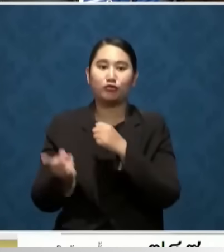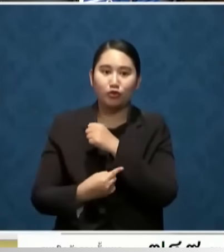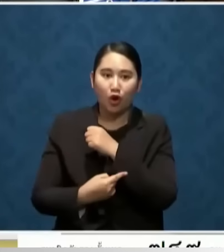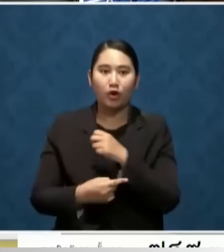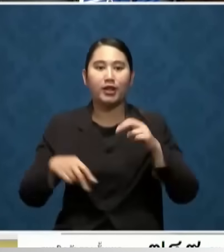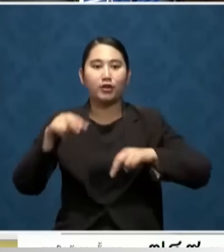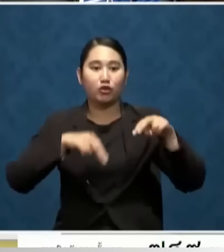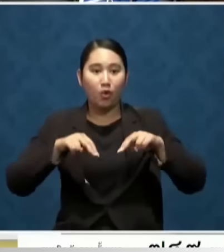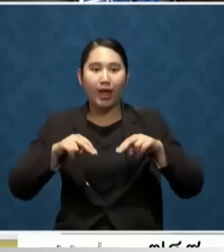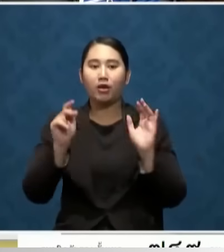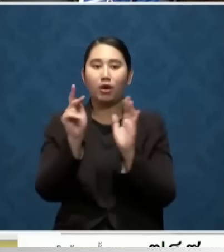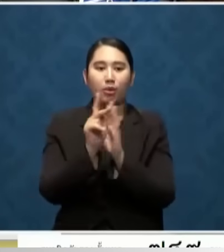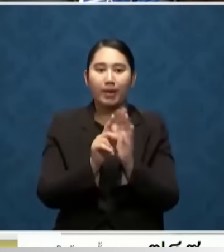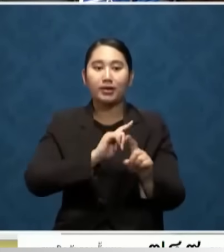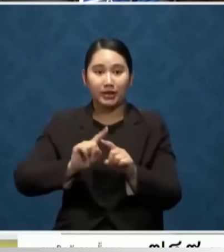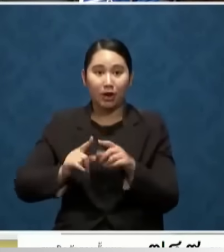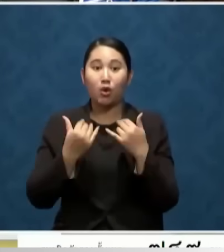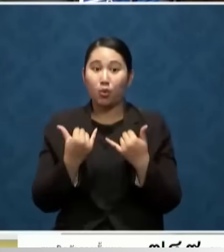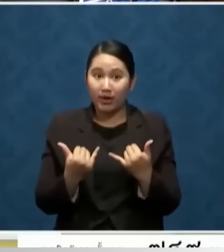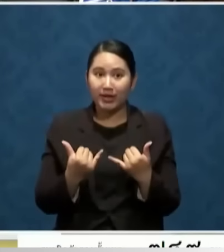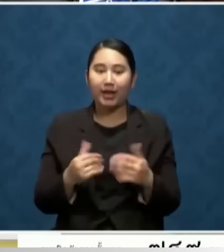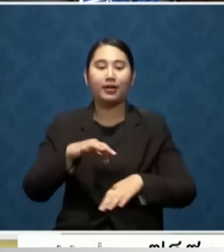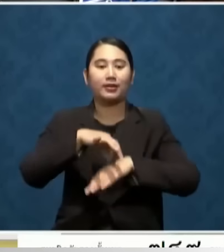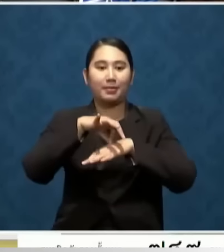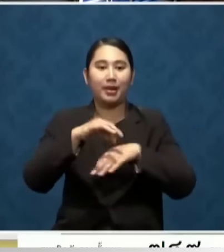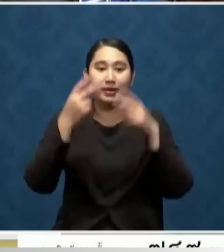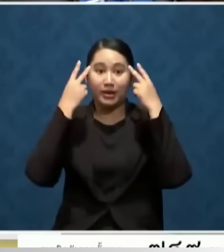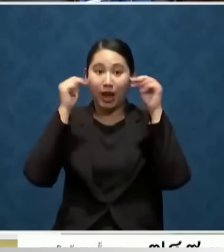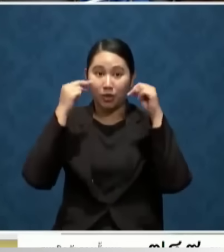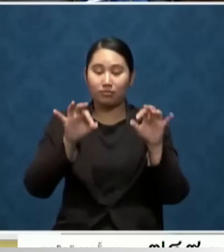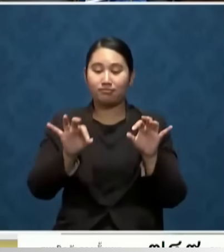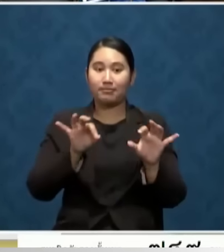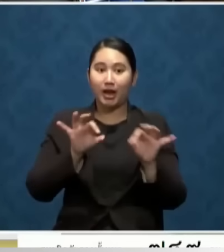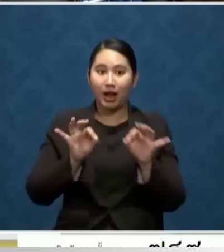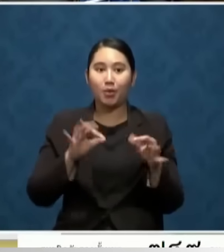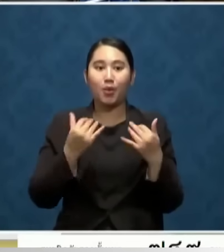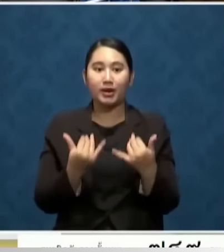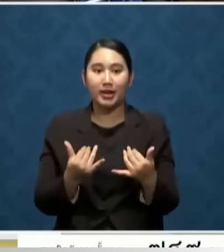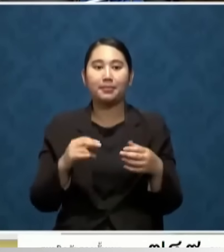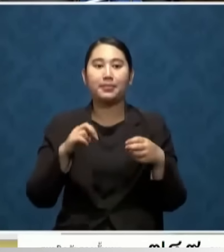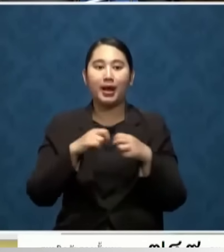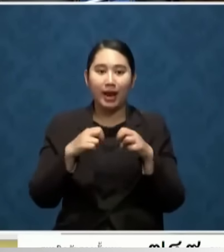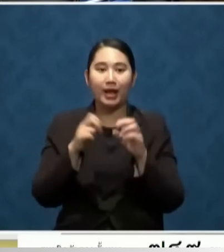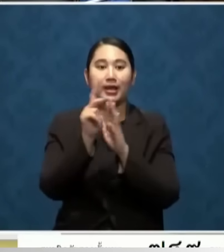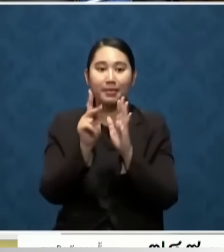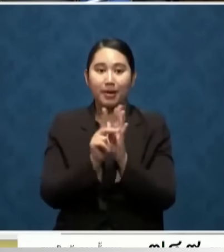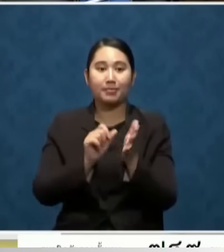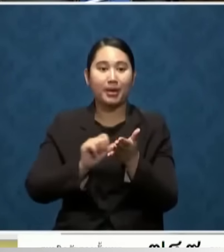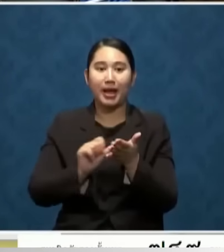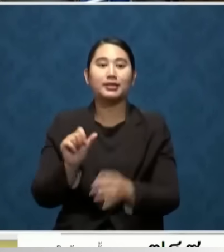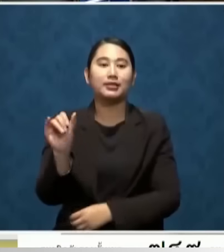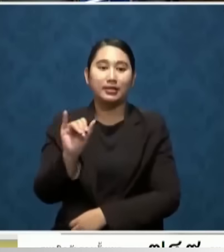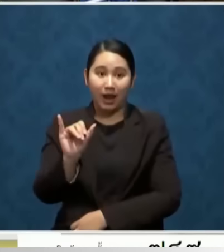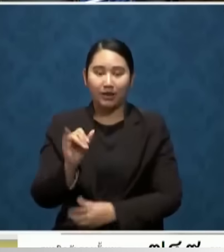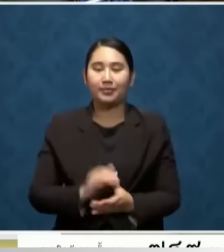องก็ดีซึ่งเวทีนี้เป็นเวทีเลือกนายกรัฐมนตรีไม่ใช่เวทีในการแก้ไขหรือกฎหมายใดๆนะครับเพราะฉะนั้น